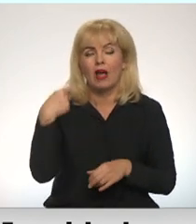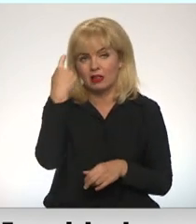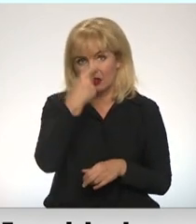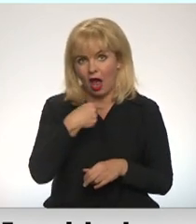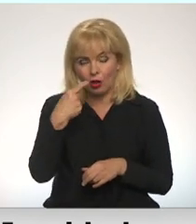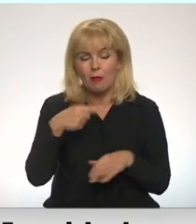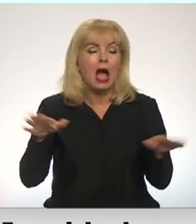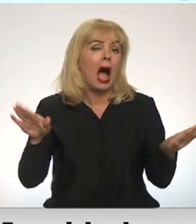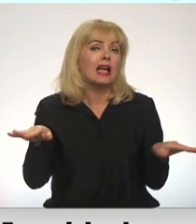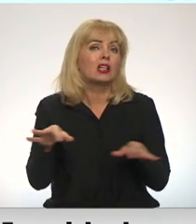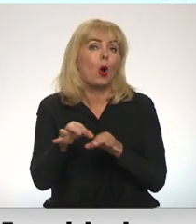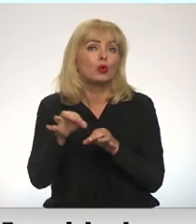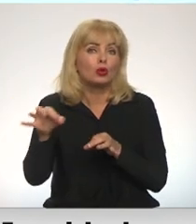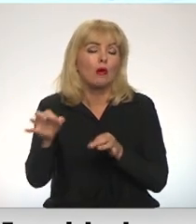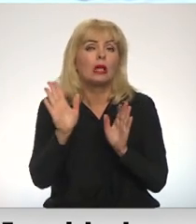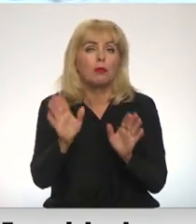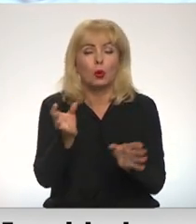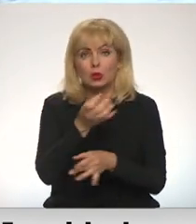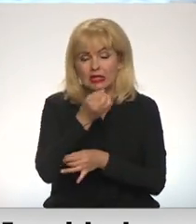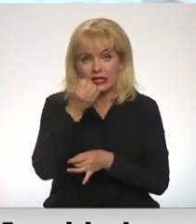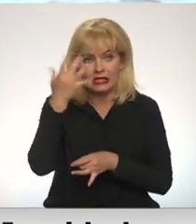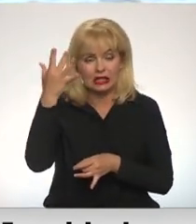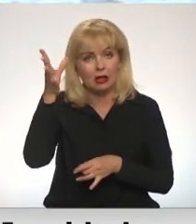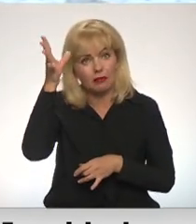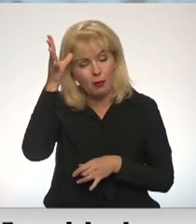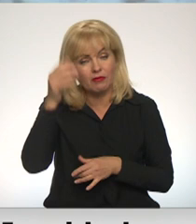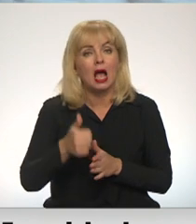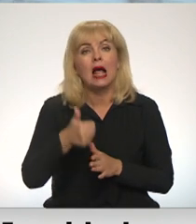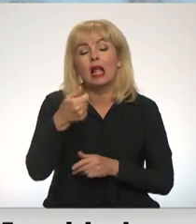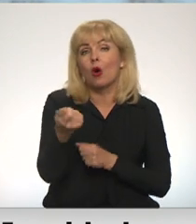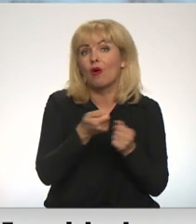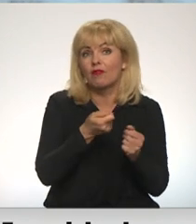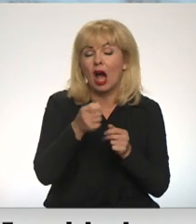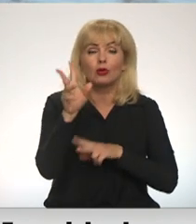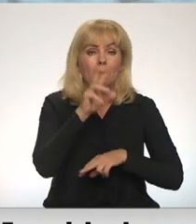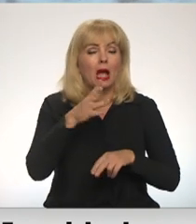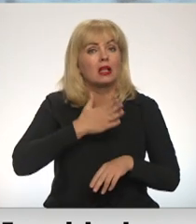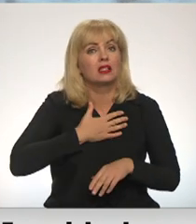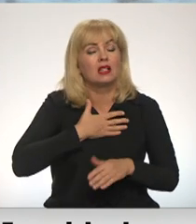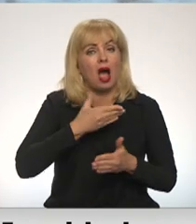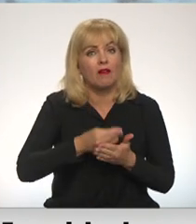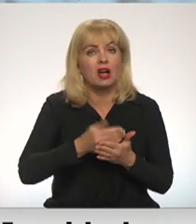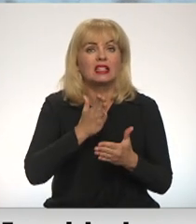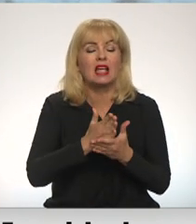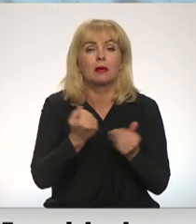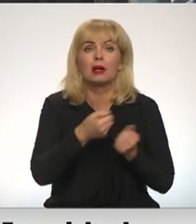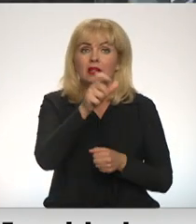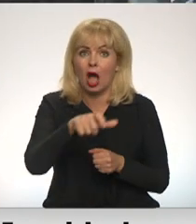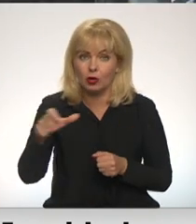ka aizkrauklis novadā būs arī izglītības pārvalde. Labākais vadītājs tiekot meklēts iekšējā konkursā, kuram esot